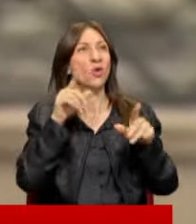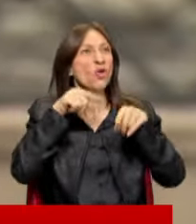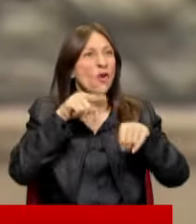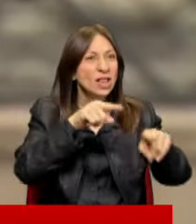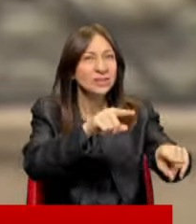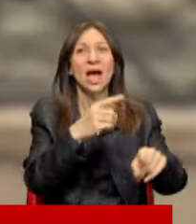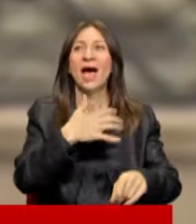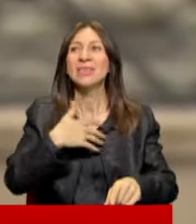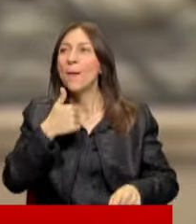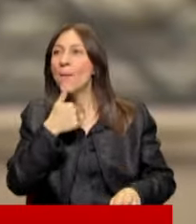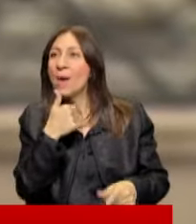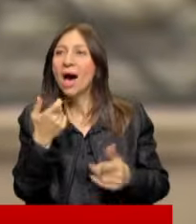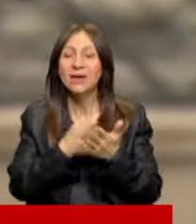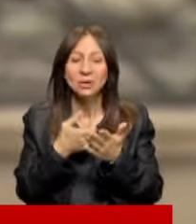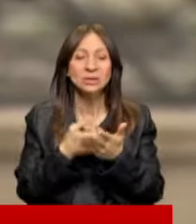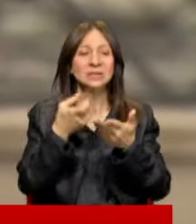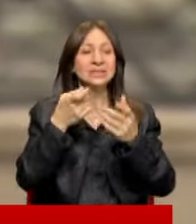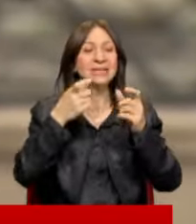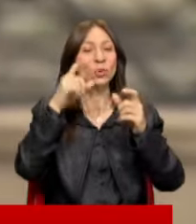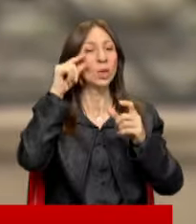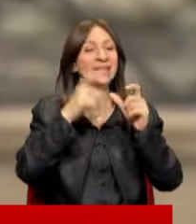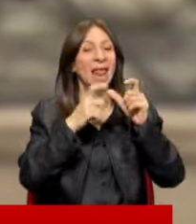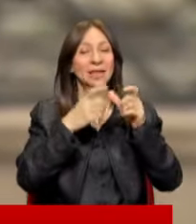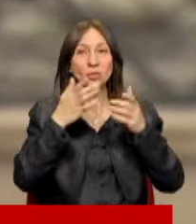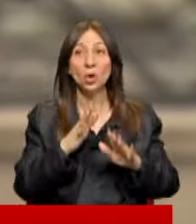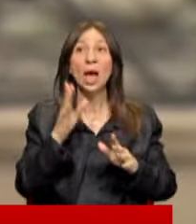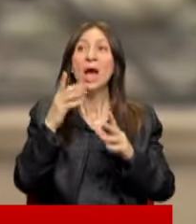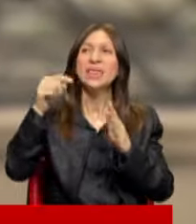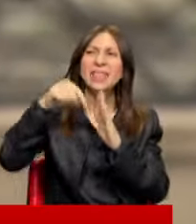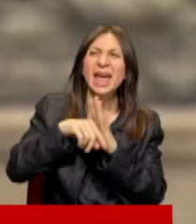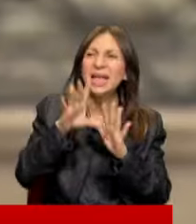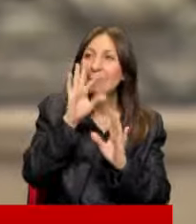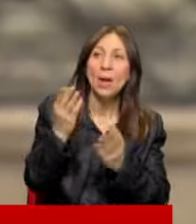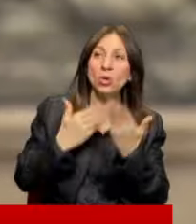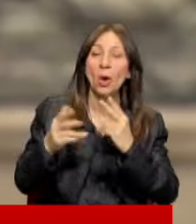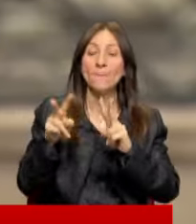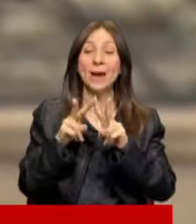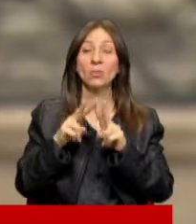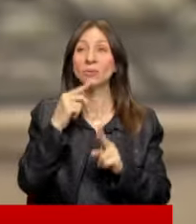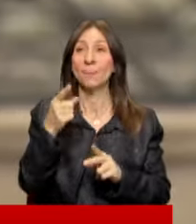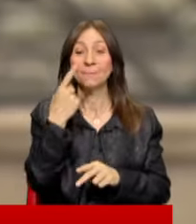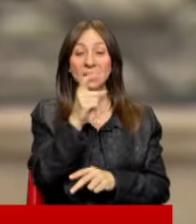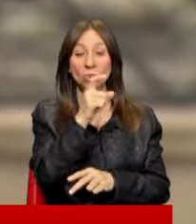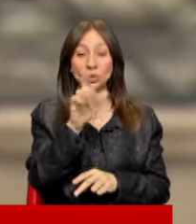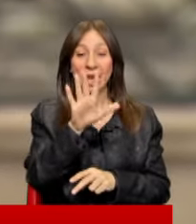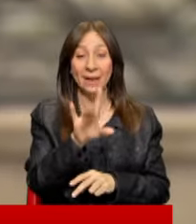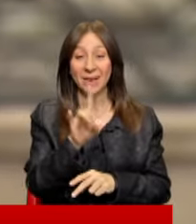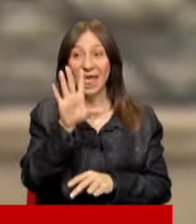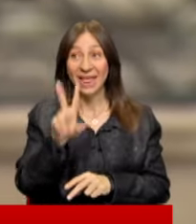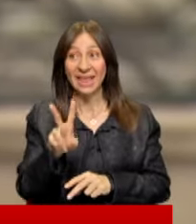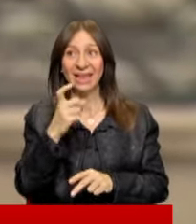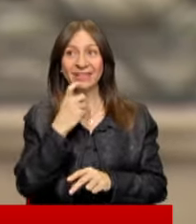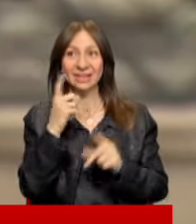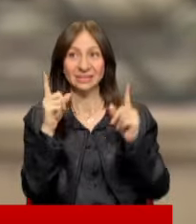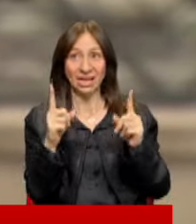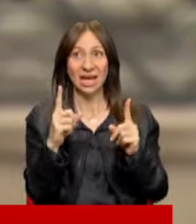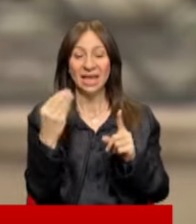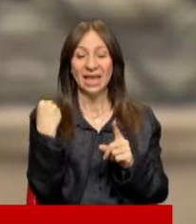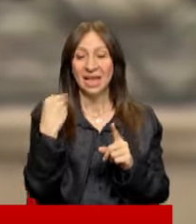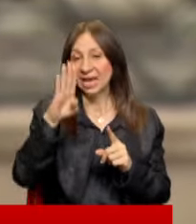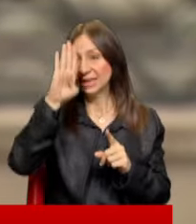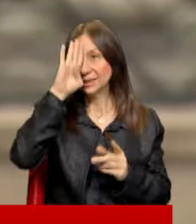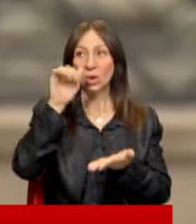oldu. Ayrıntıları nereden öğreniyoruz? Gene Makbule Hanım'dan öğreniyoruz. Makbule Hanım 1951-52 yıllarında Yeni